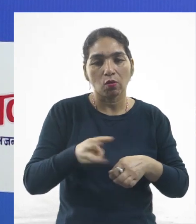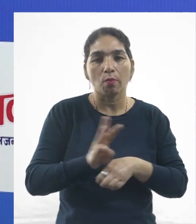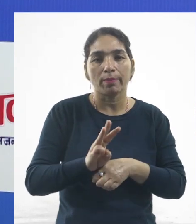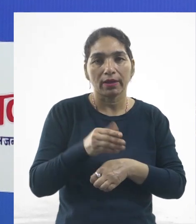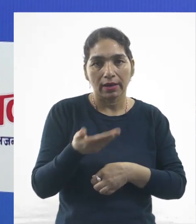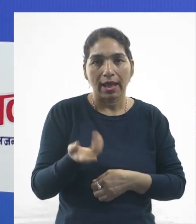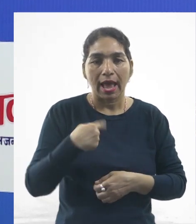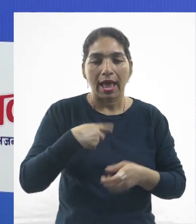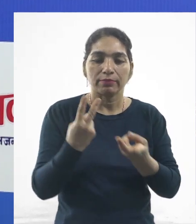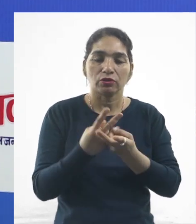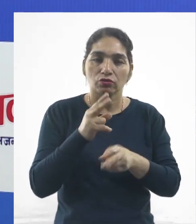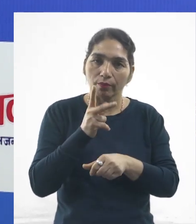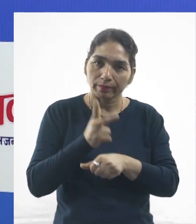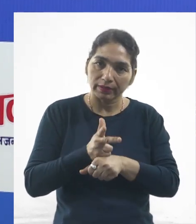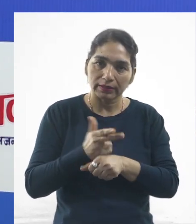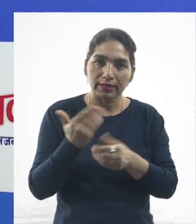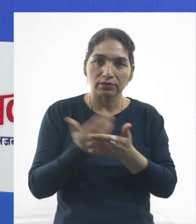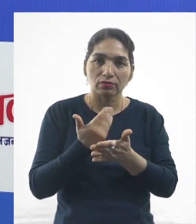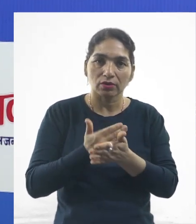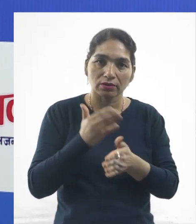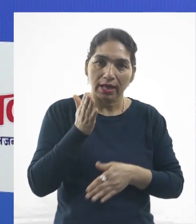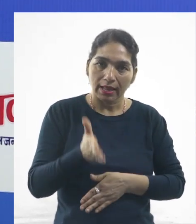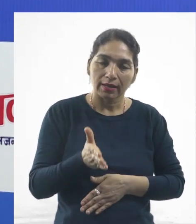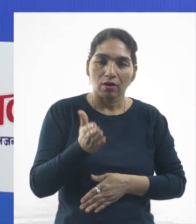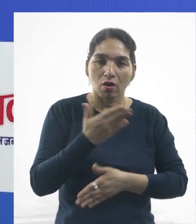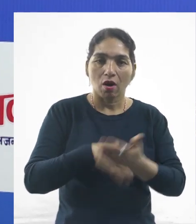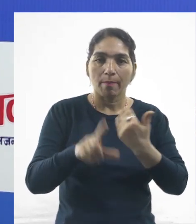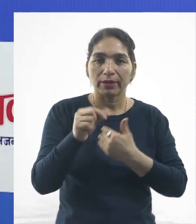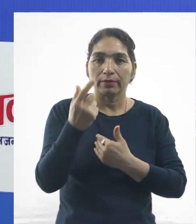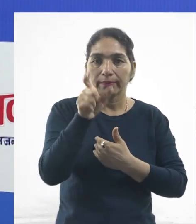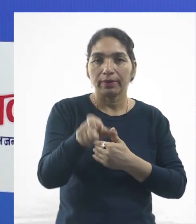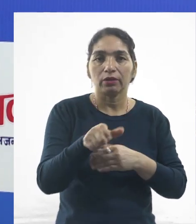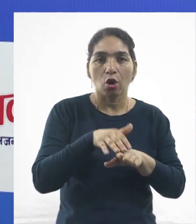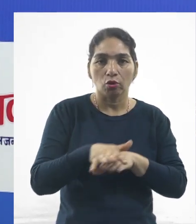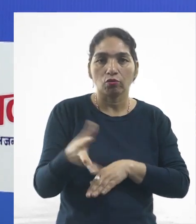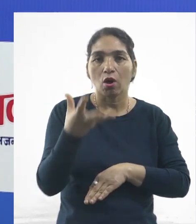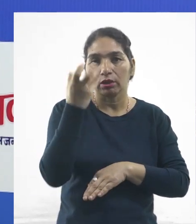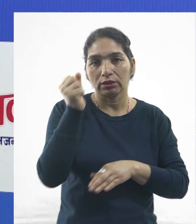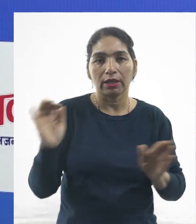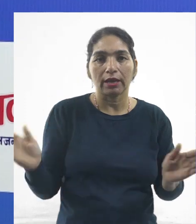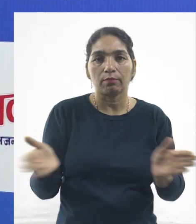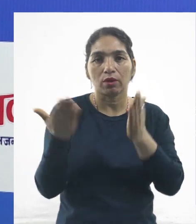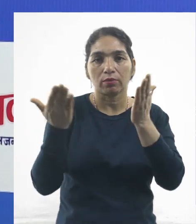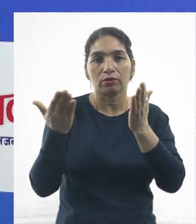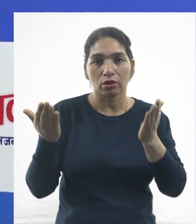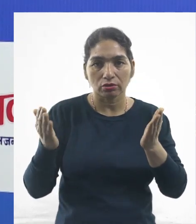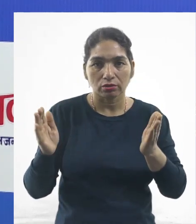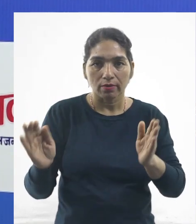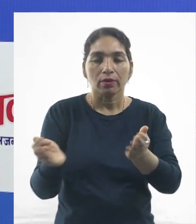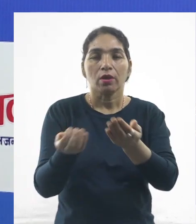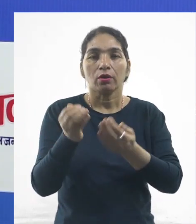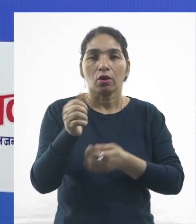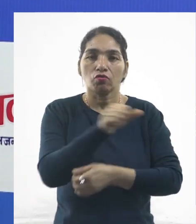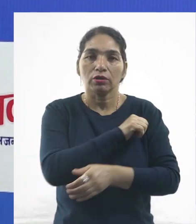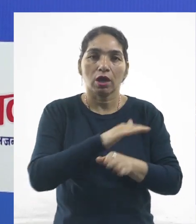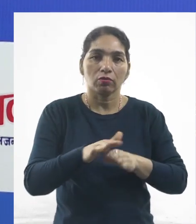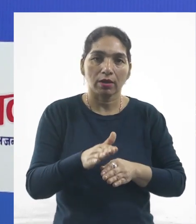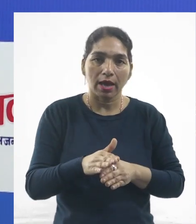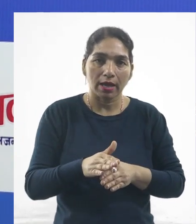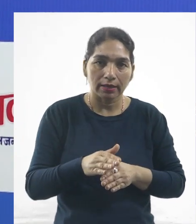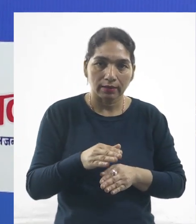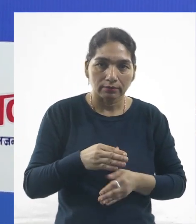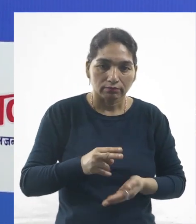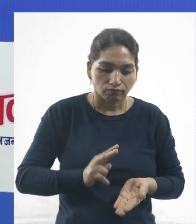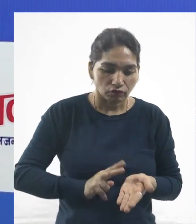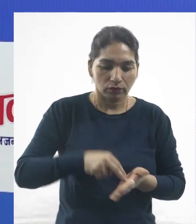हामी जस्तो मिडियाकर्मी हामी जस्तो सङ्घ संस्थाहरूले अपाङ्गता भएका व्यक्तिहरूको अधिकार प्रवर्धन सम्वर्धन होइन उनीहरूलाई चाहिँ आत्मस्वावलम्बन बनाउनको